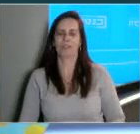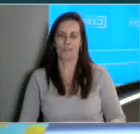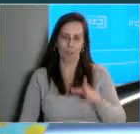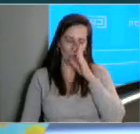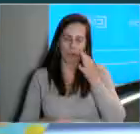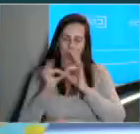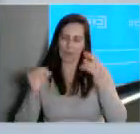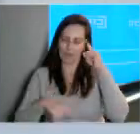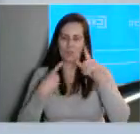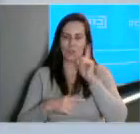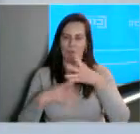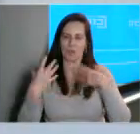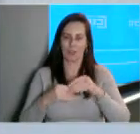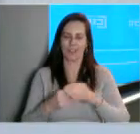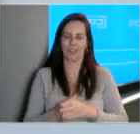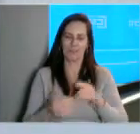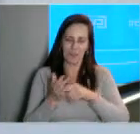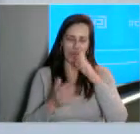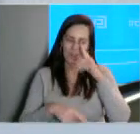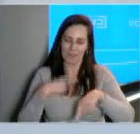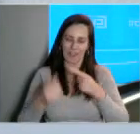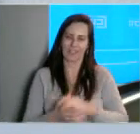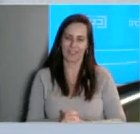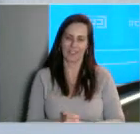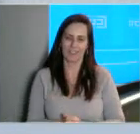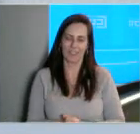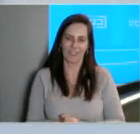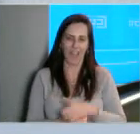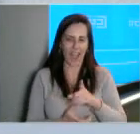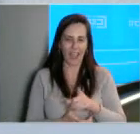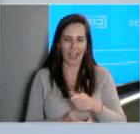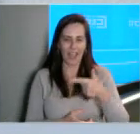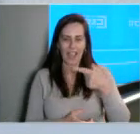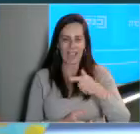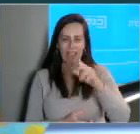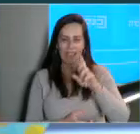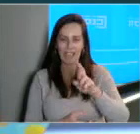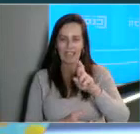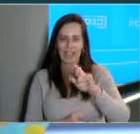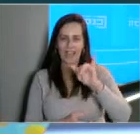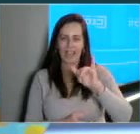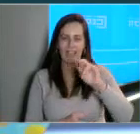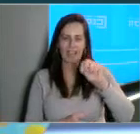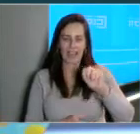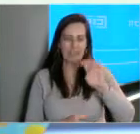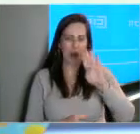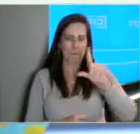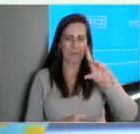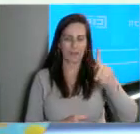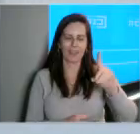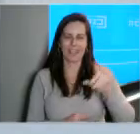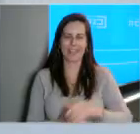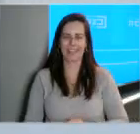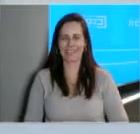פורים אותה עוד ידעו. אני ידעתי שזה גרינברג. לכבוד פורים, שחקת קצת עם האותיות. אתה משה גרינבלד היום. אני גרינבלד? אוקיי. ואני עודד